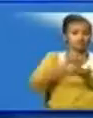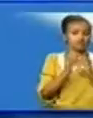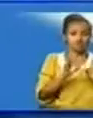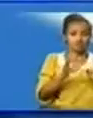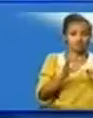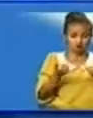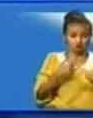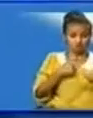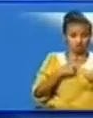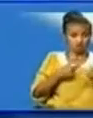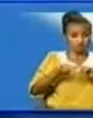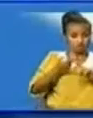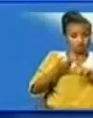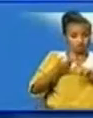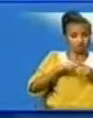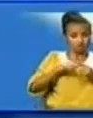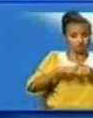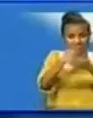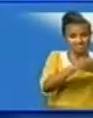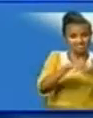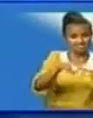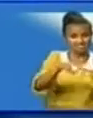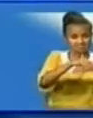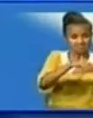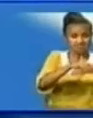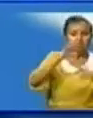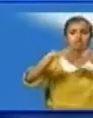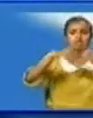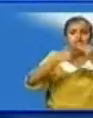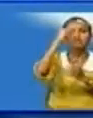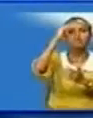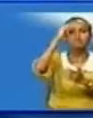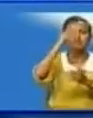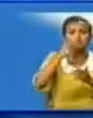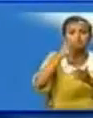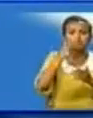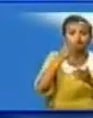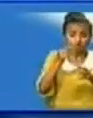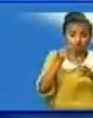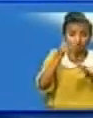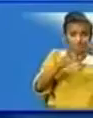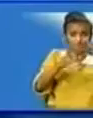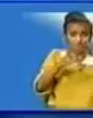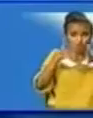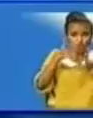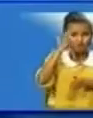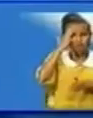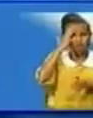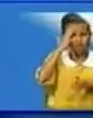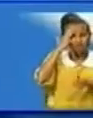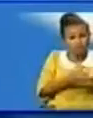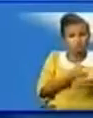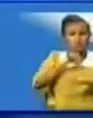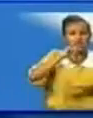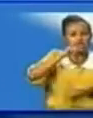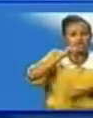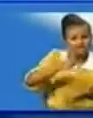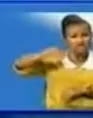በቃ ማንኛውም ሰው ጋር ማይቀና ጠቅላይ ሚኒስተር እንዴት ነው ወለ እንደዚህ የማለት ነው ሁኔታ አለ እንደዛ አይነት ነገር ውስጥ ብዙ